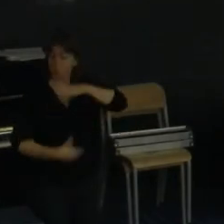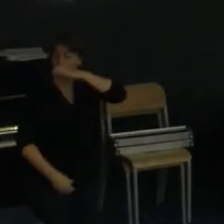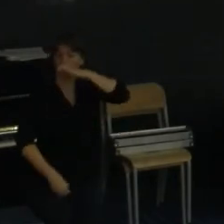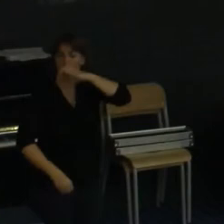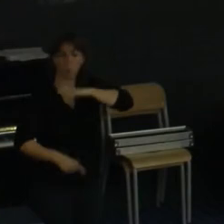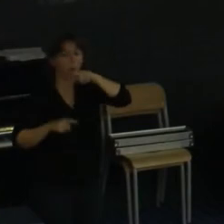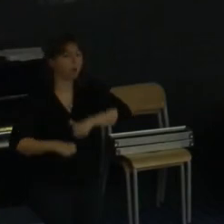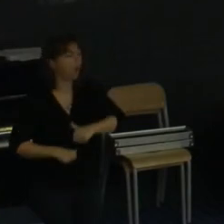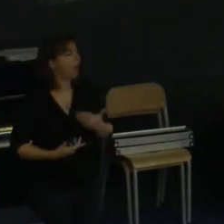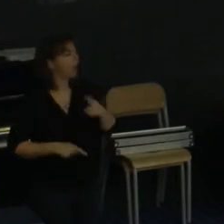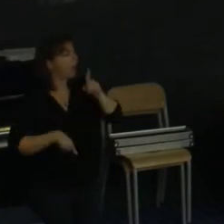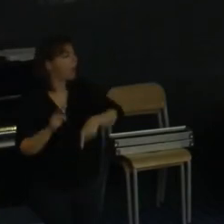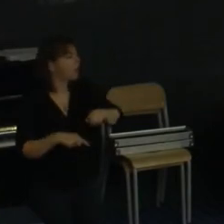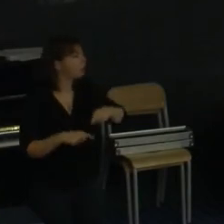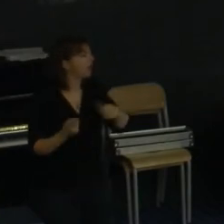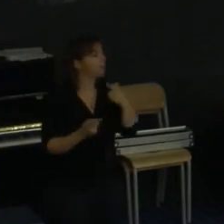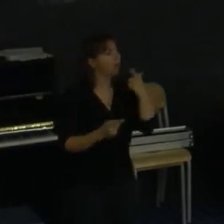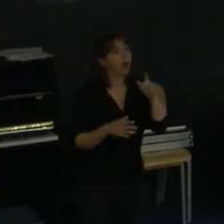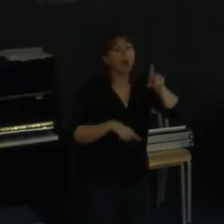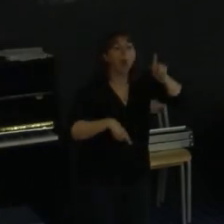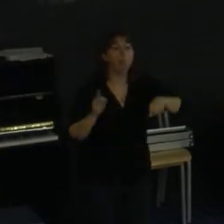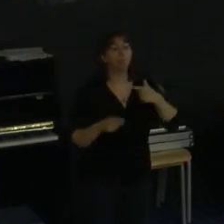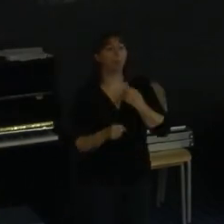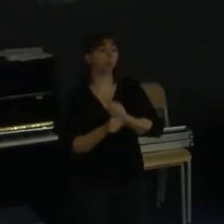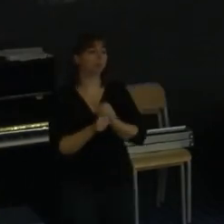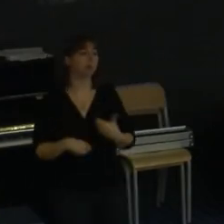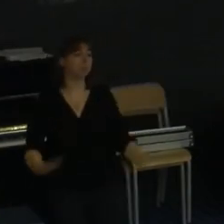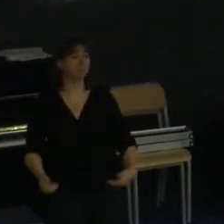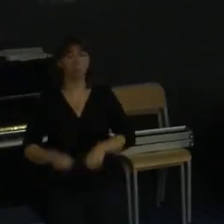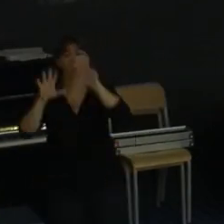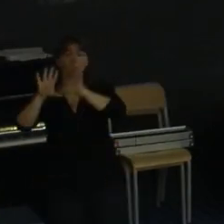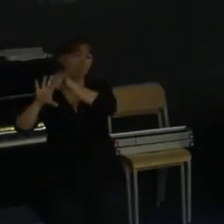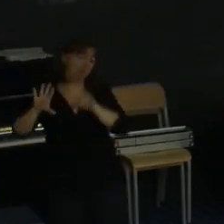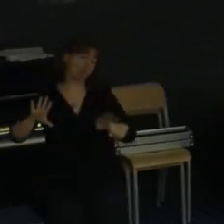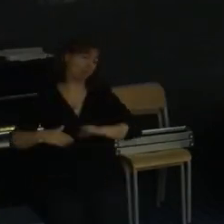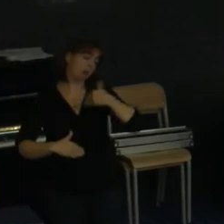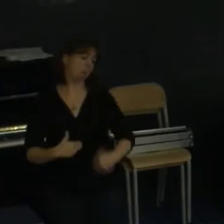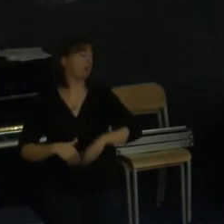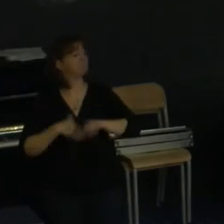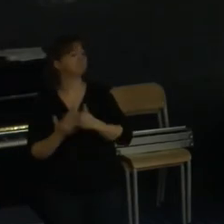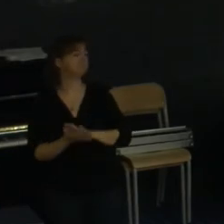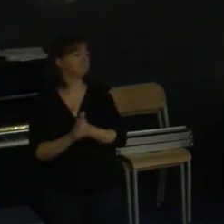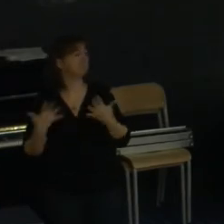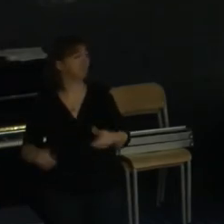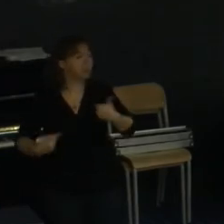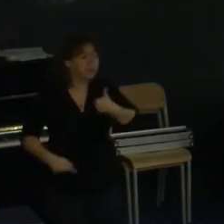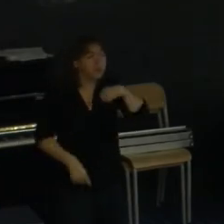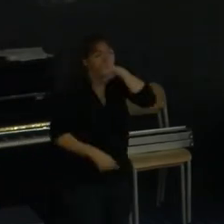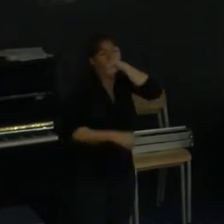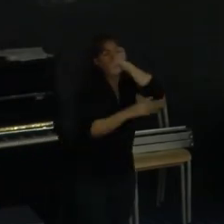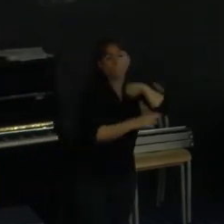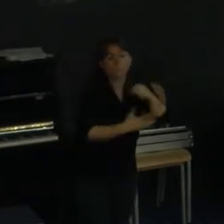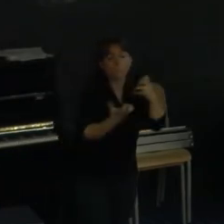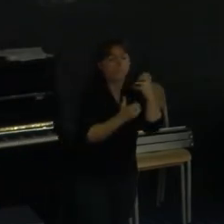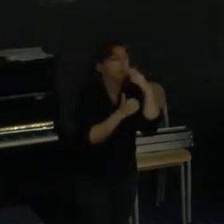8 heures, on part à 16 heures, c'est tout, on a fait son taf, on est payé, au revoir. Moi, c'est vraiment une passion, j'ai vraiment envie d'apprendre. Et de temps en temps,